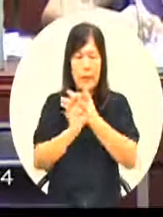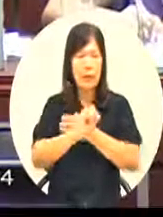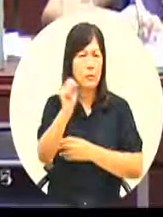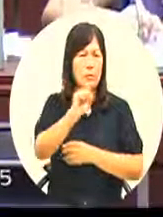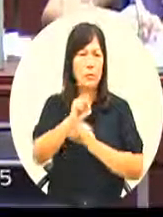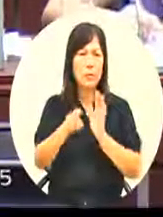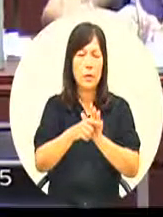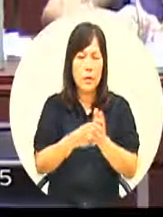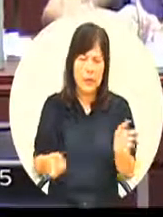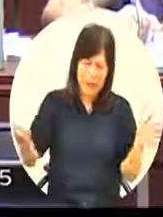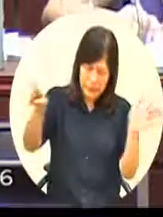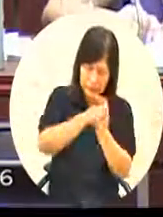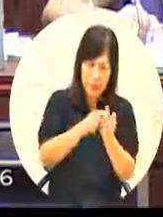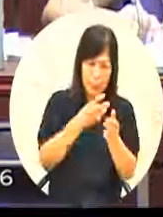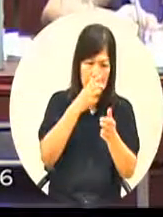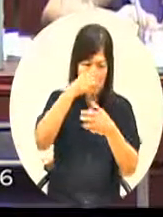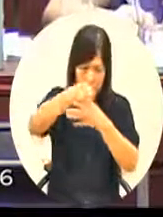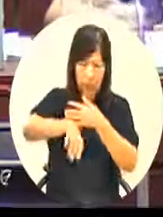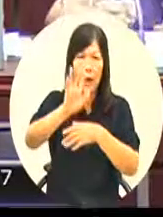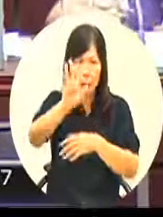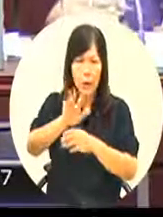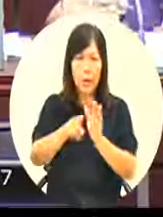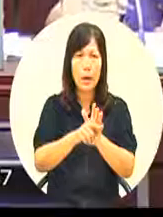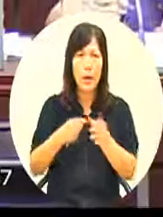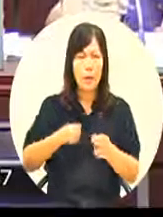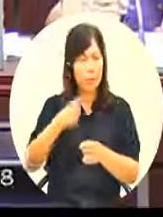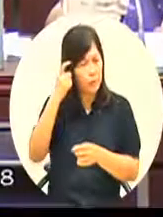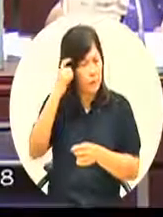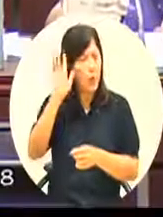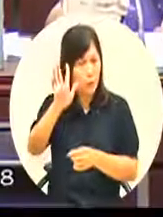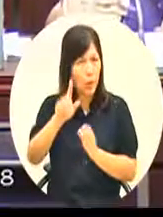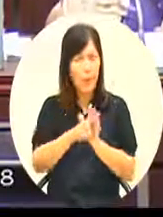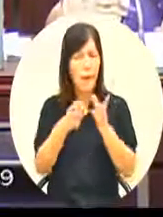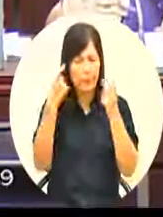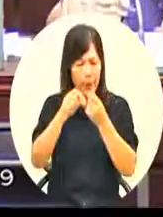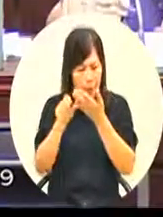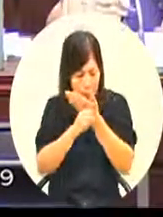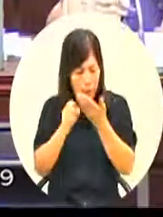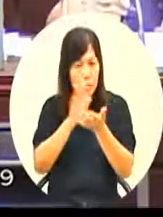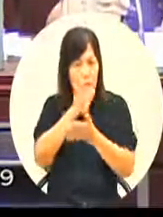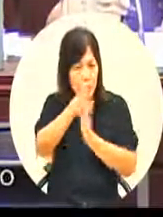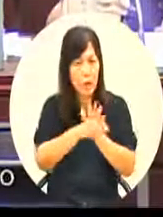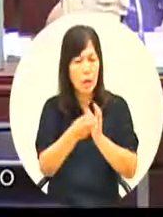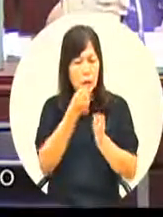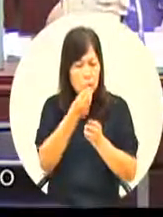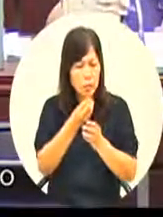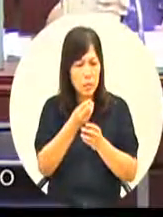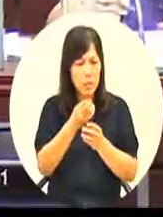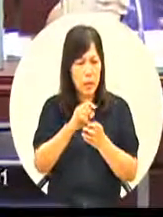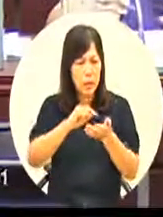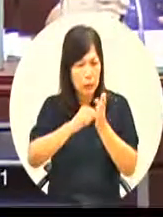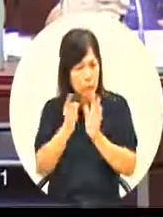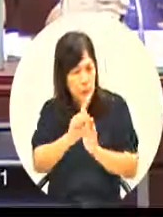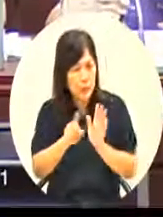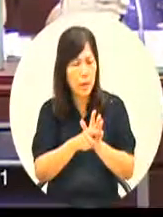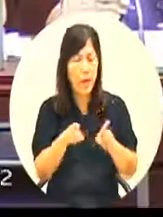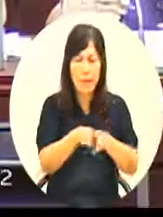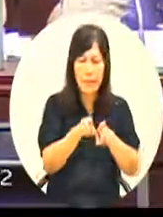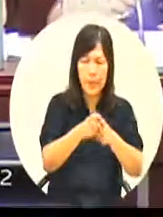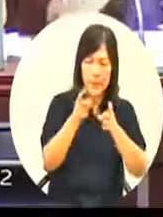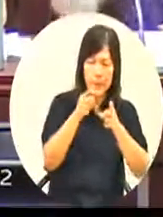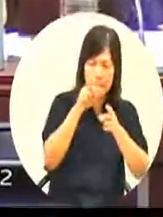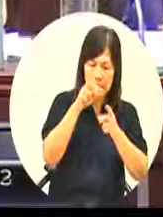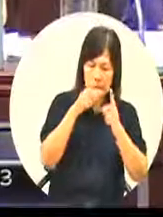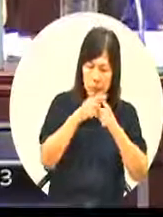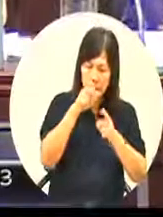很终身伤害的开始。我有一个想法，本来认为说毒品服用以后的呈现的状况，我们正常人没有办法了解，